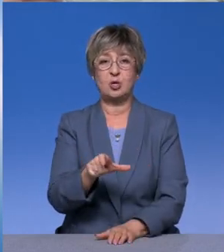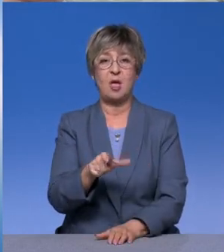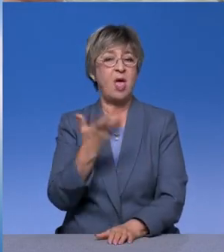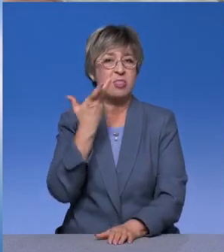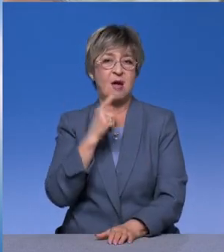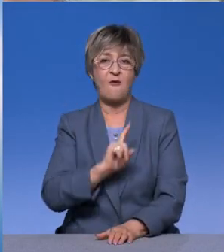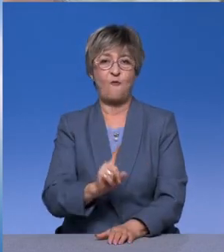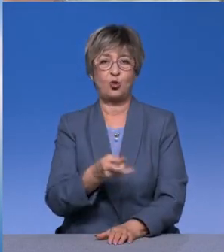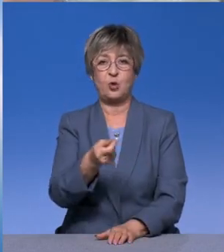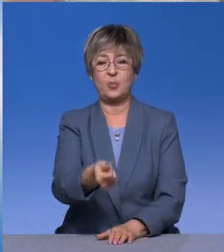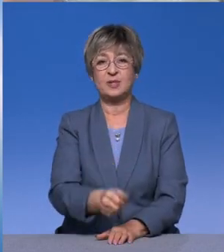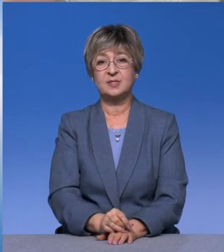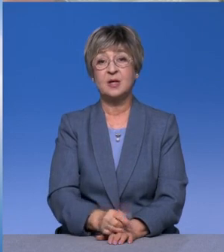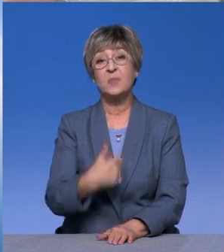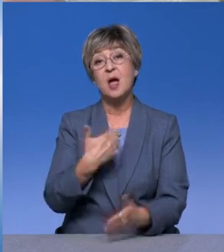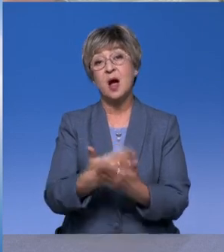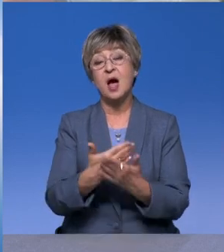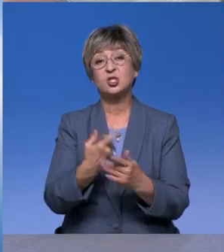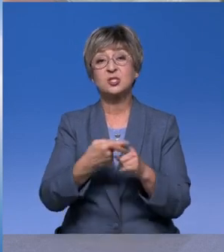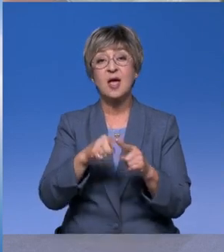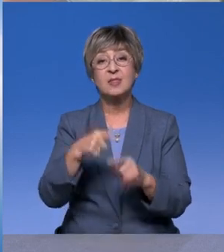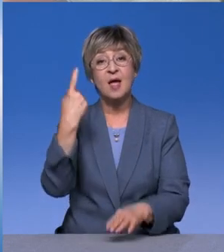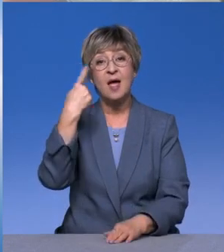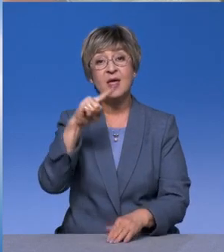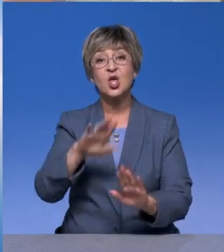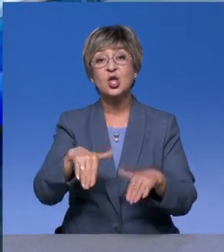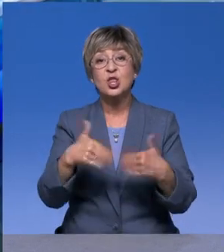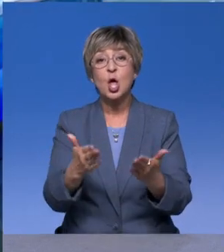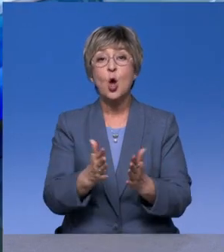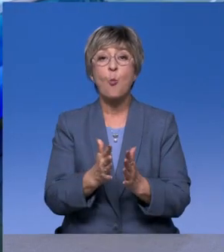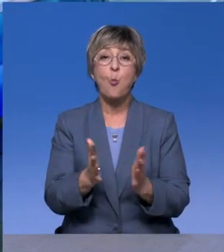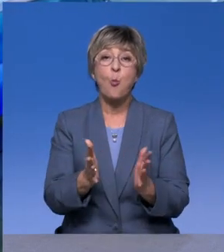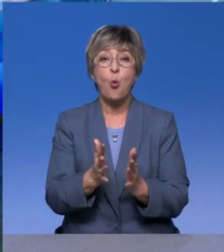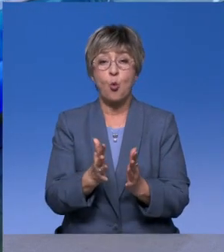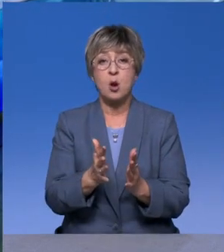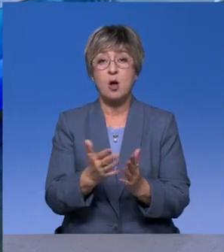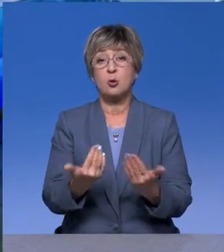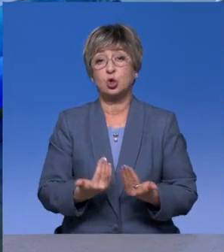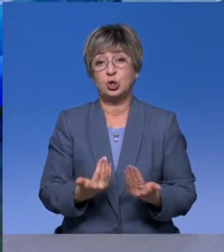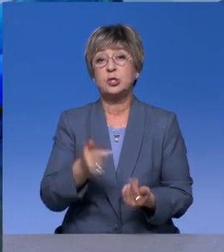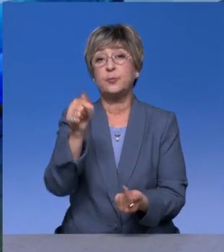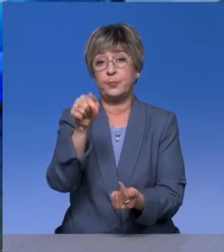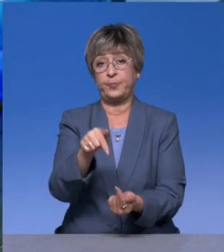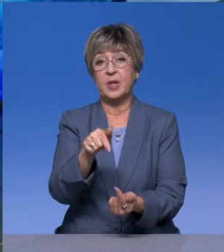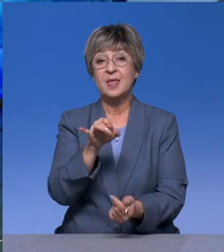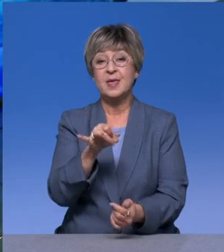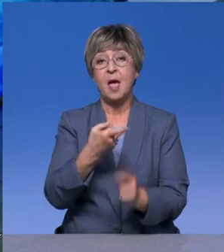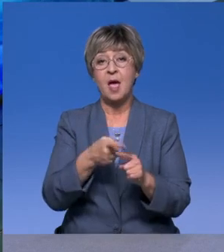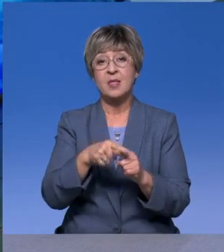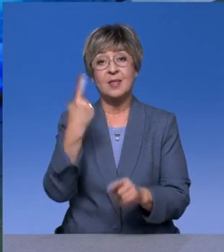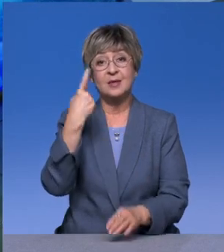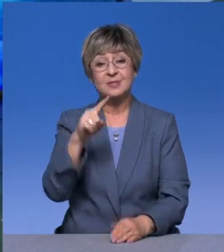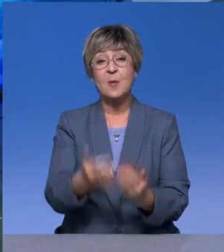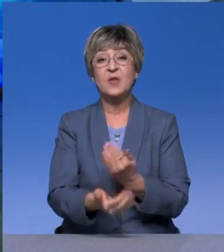комфортно. Мне кажется, эта идея более жизнеспособна, и она как раз приведет к тому,